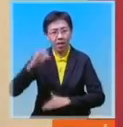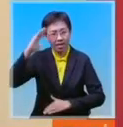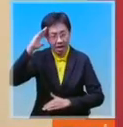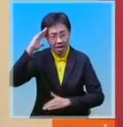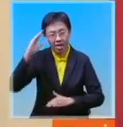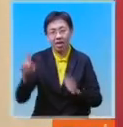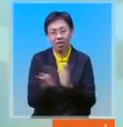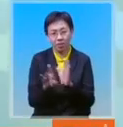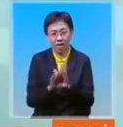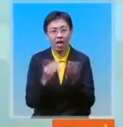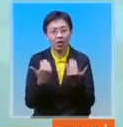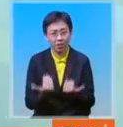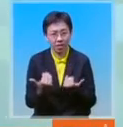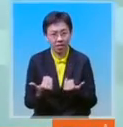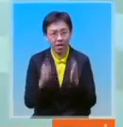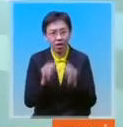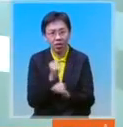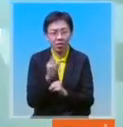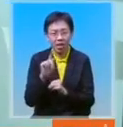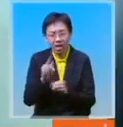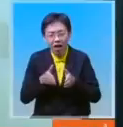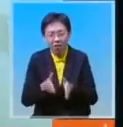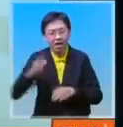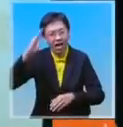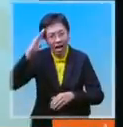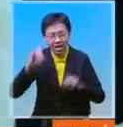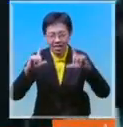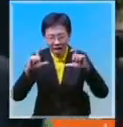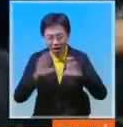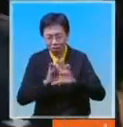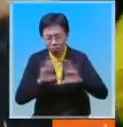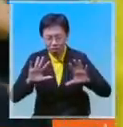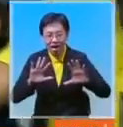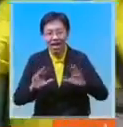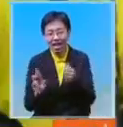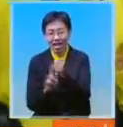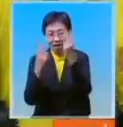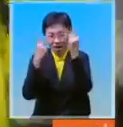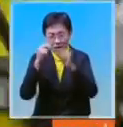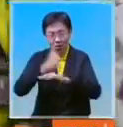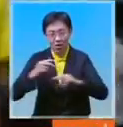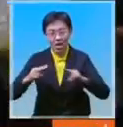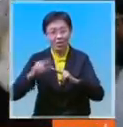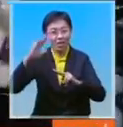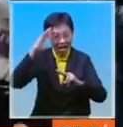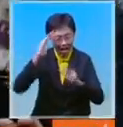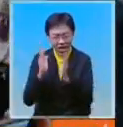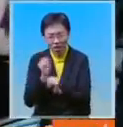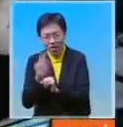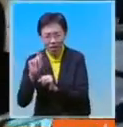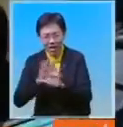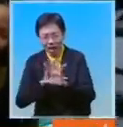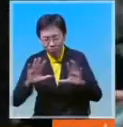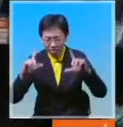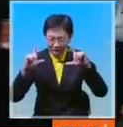ในวันนี้ค่ะสื่อมวลชนสายทหารก็ได้ถ่ายรูปร่วมกันกับท่านพลเอกประวิตรเพื่อเป็นที่ระลึกนะคะหลังจากที่ปฏิบั